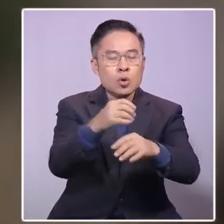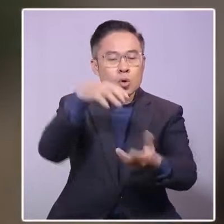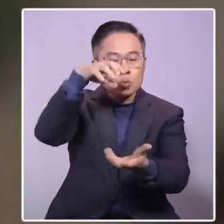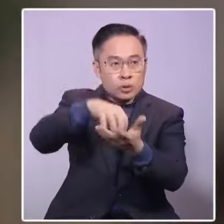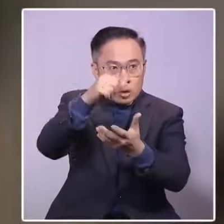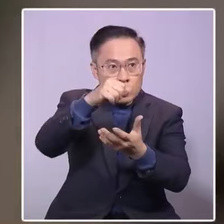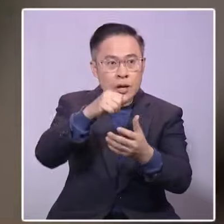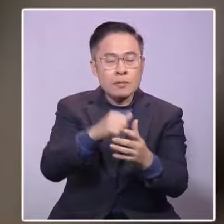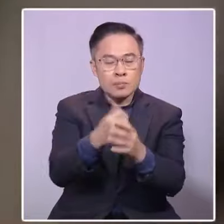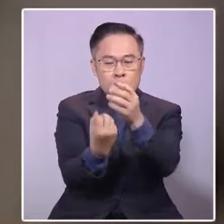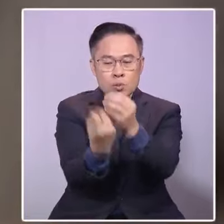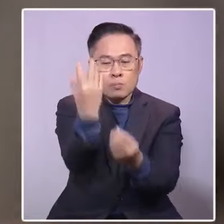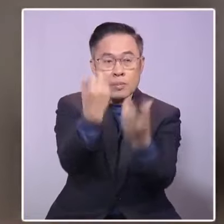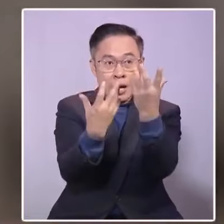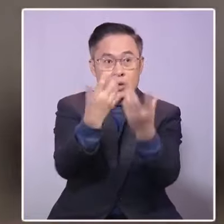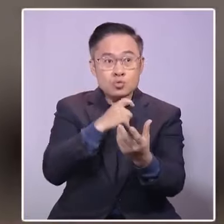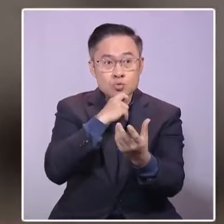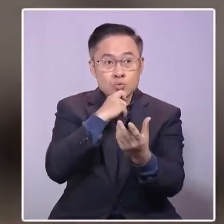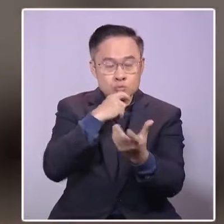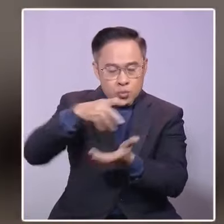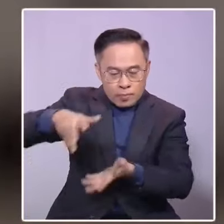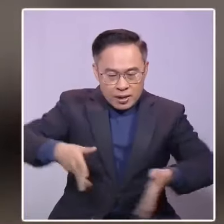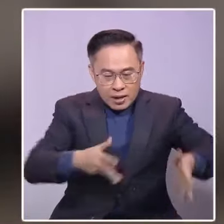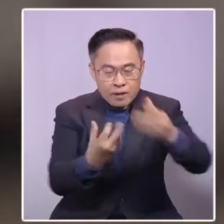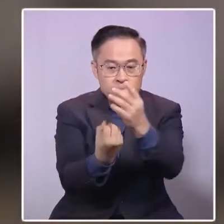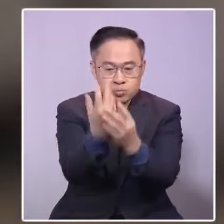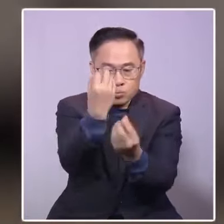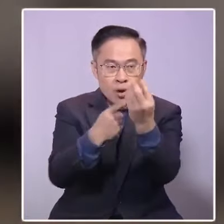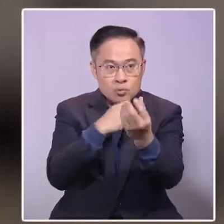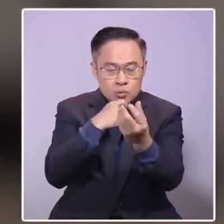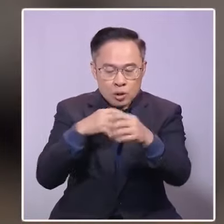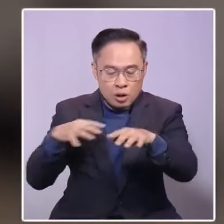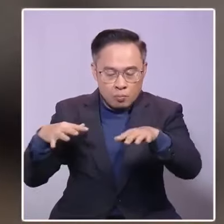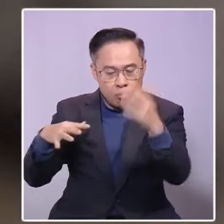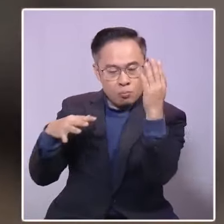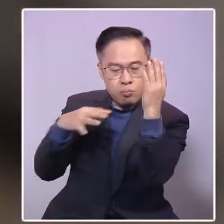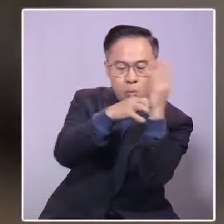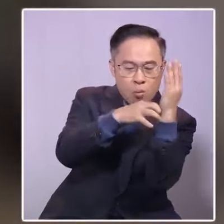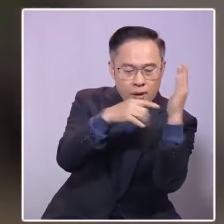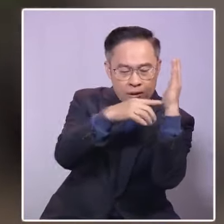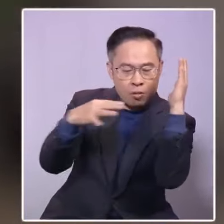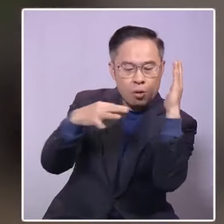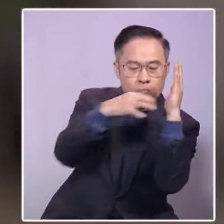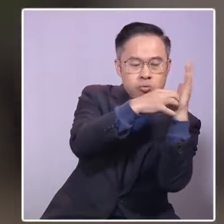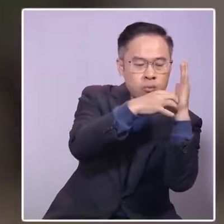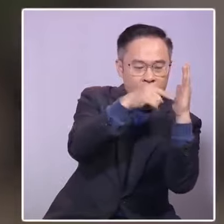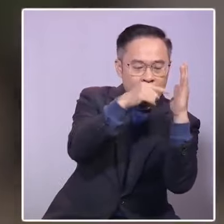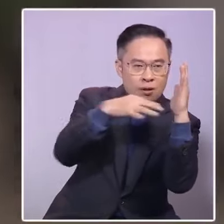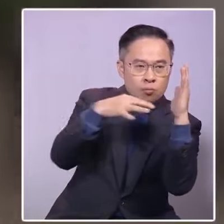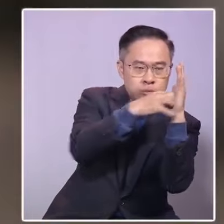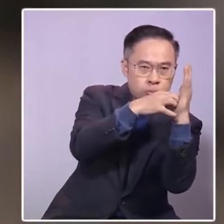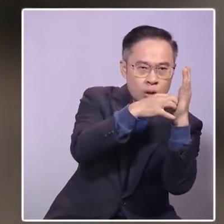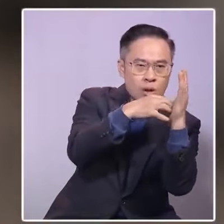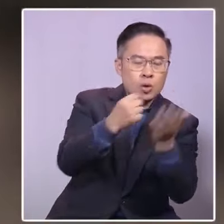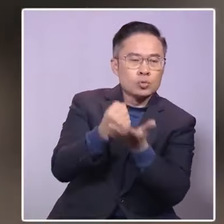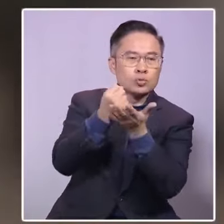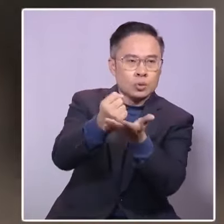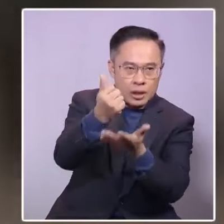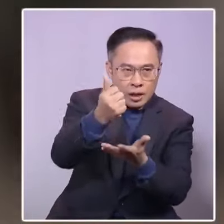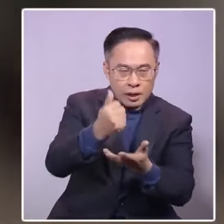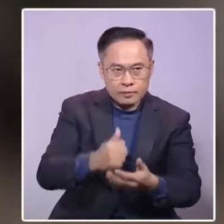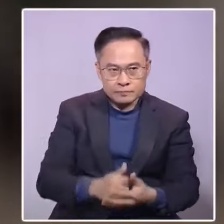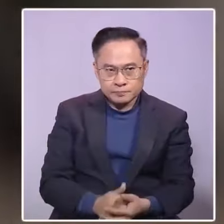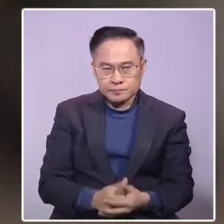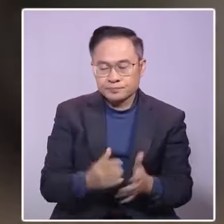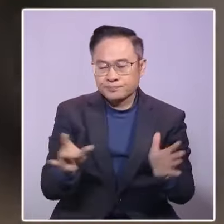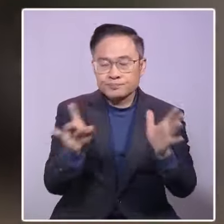ริมาณน้ำเนี่ยมันค่อนข้างที่จะไหลเชี่ยวแล้วก็แรงมากปริมาณน้ำมันก็ค่อยๆเพิ่มสูงขึ้นสูงขึ้นควานช้างก็เลยตัดสินใจต้